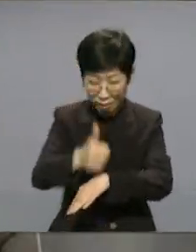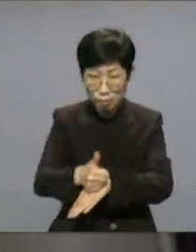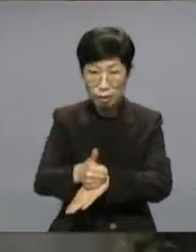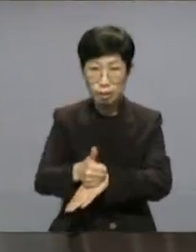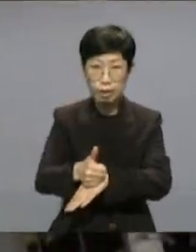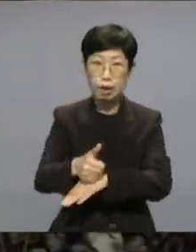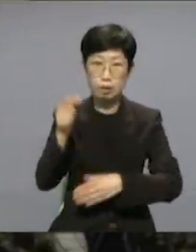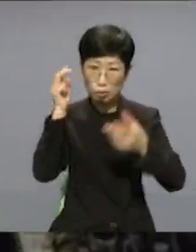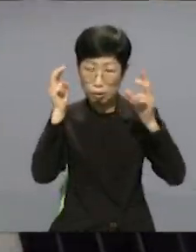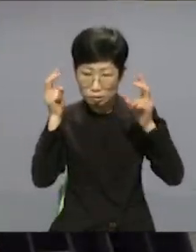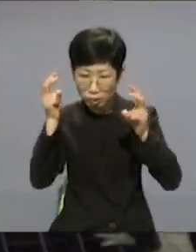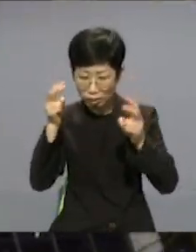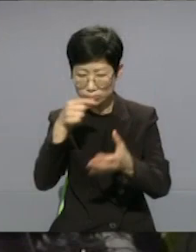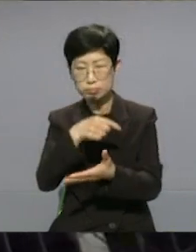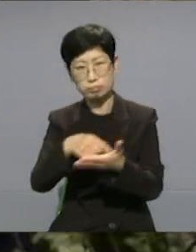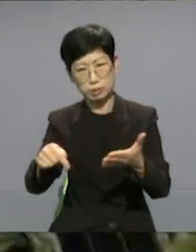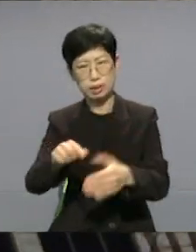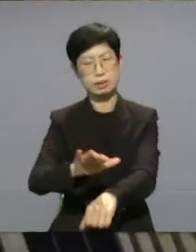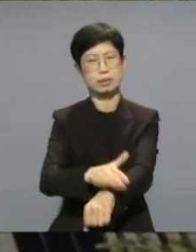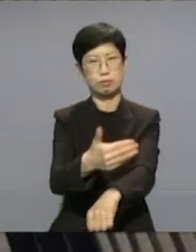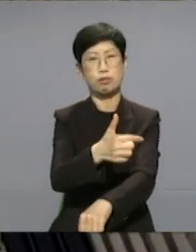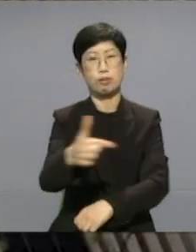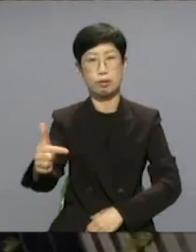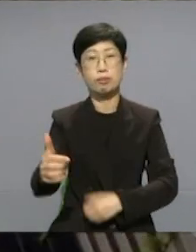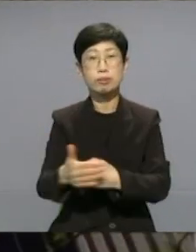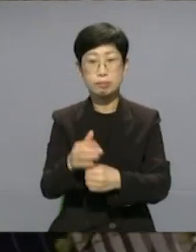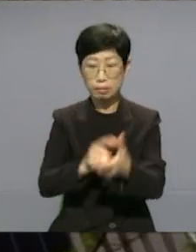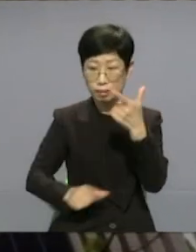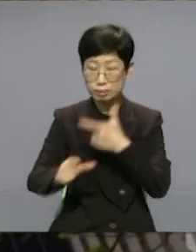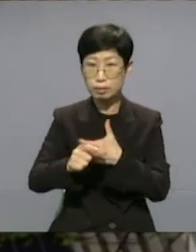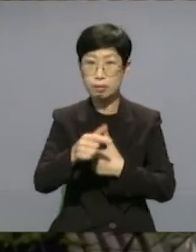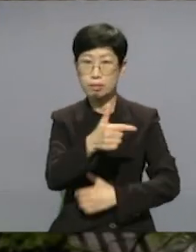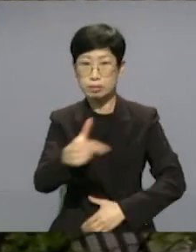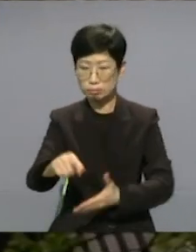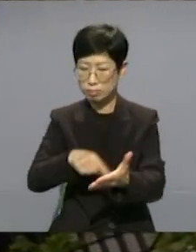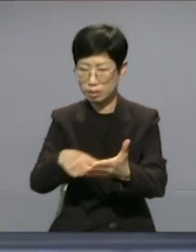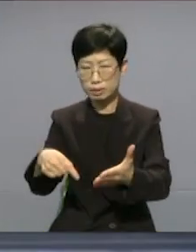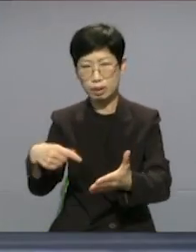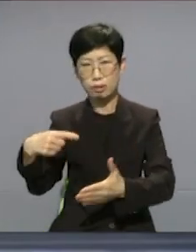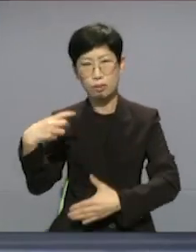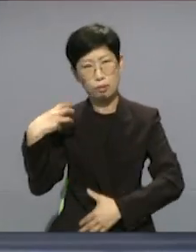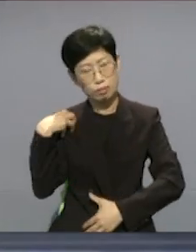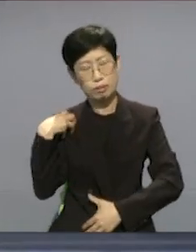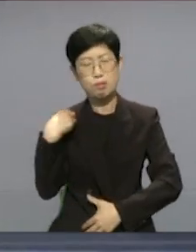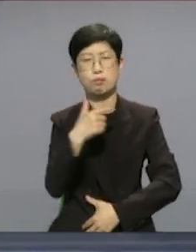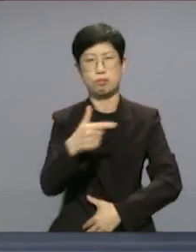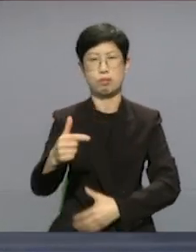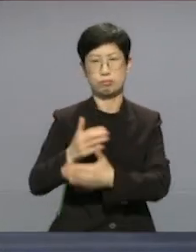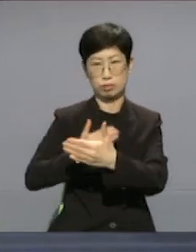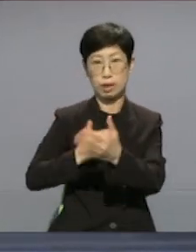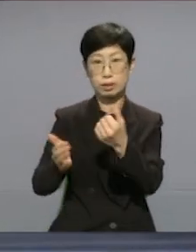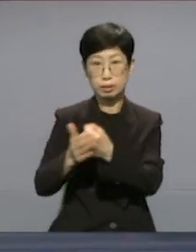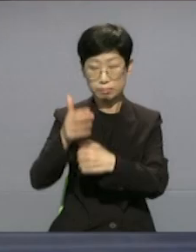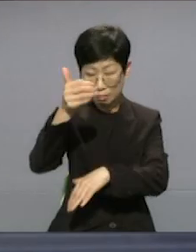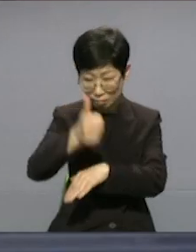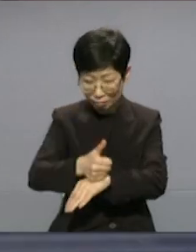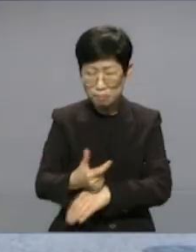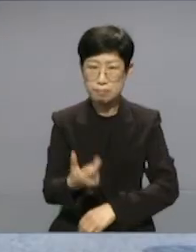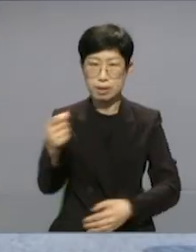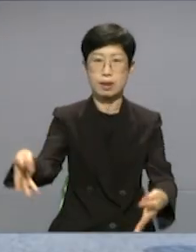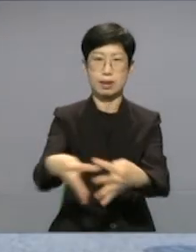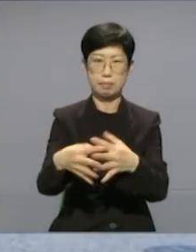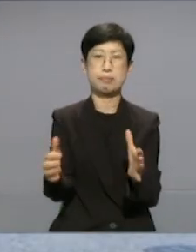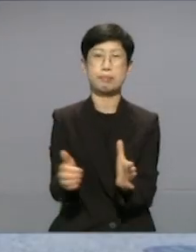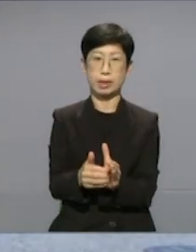폭스사에 불리하게 돌아갔고 더큰 배상금을 낼 것을 우려한 폭스사는 도미니언과 합의하는 길을 선택했습니다.